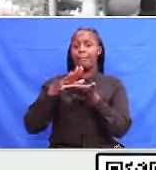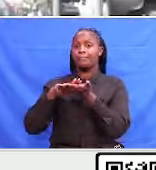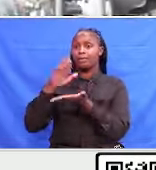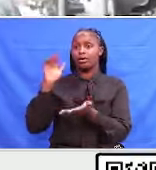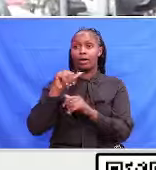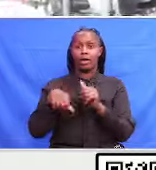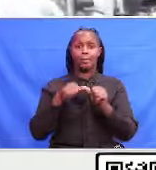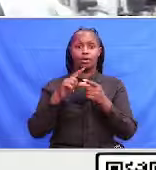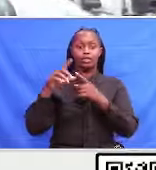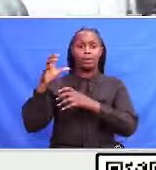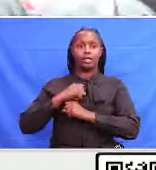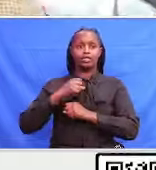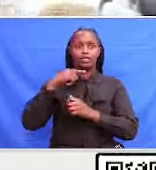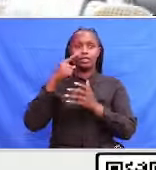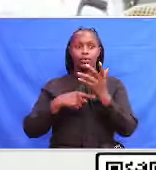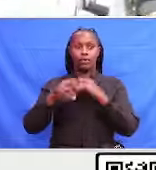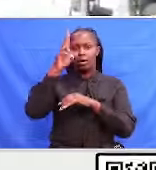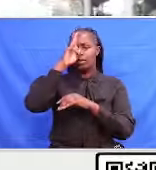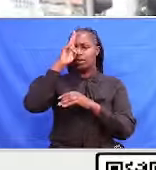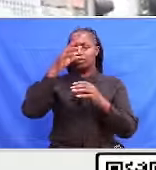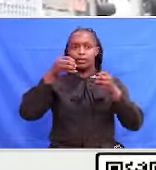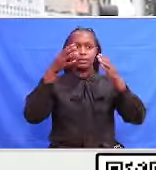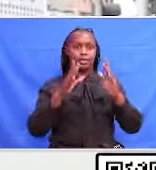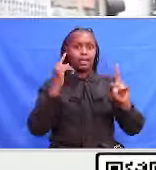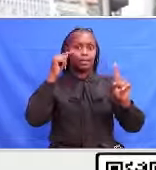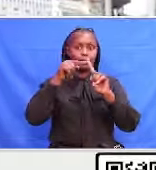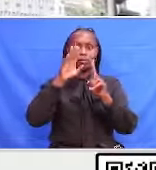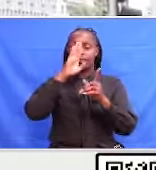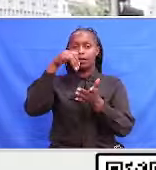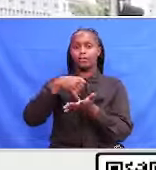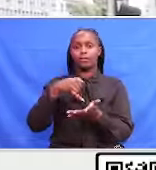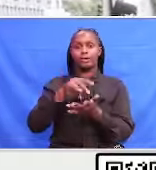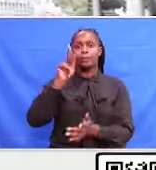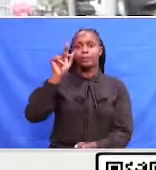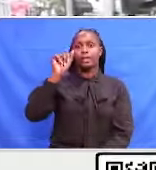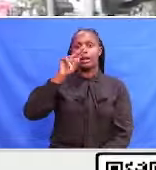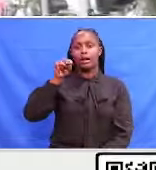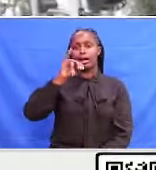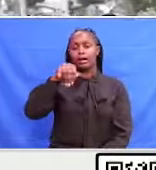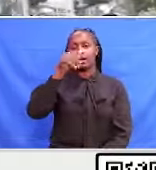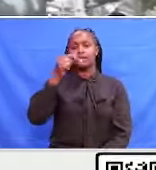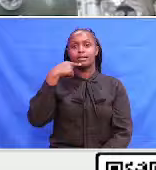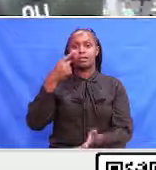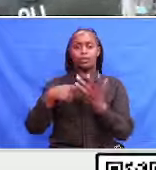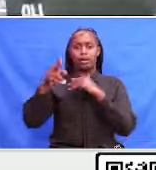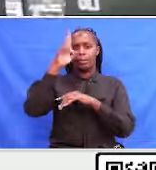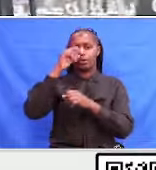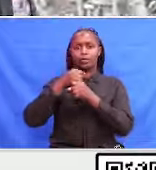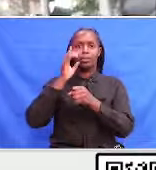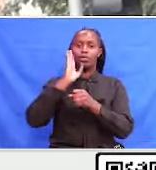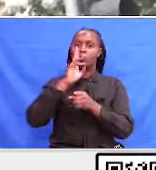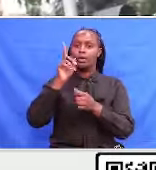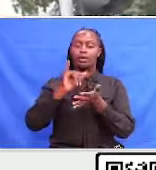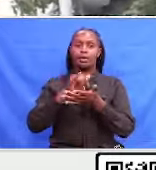swala la utekaji nyara ni kuwa maafisa wa polisi wanadaiwa kuhusika. Kanja akisema kuwa polisi walitekeleza wajibu wao kwa mujibu wa sheria